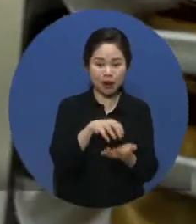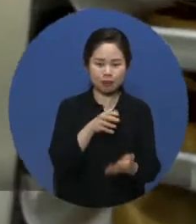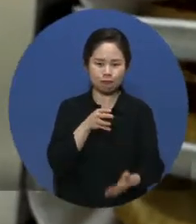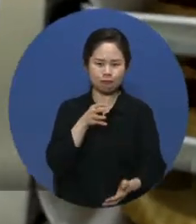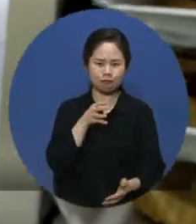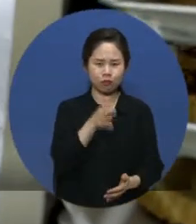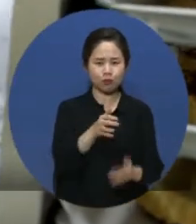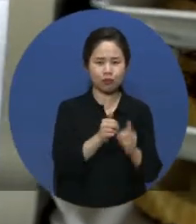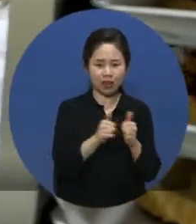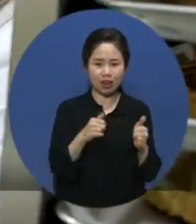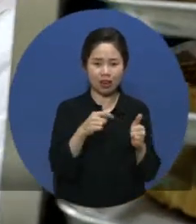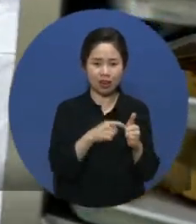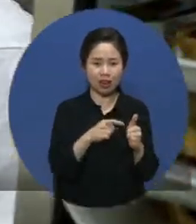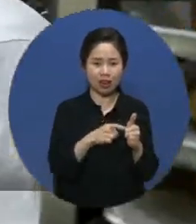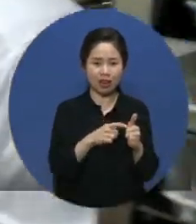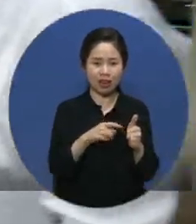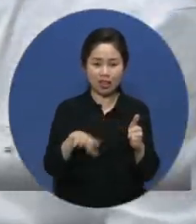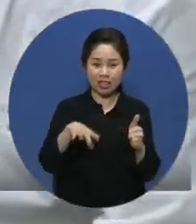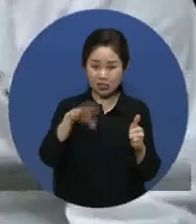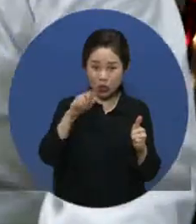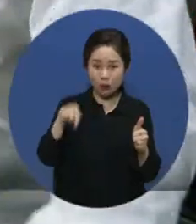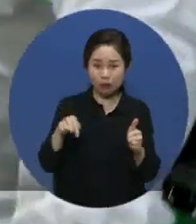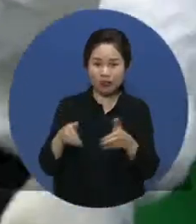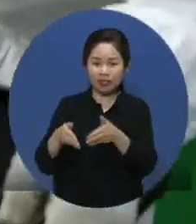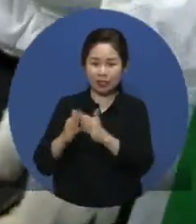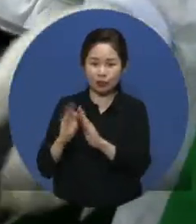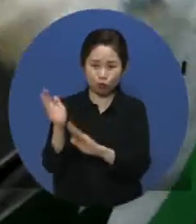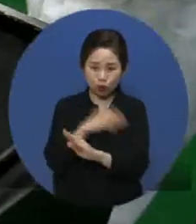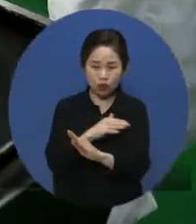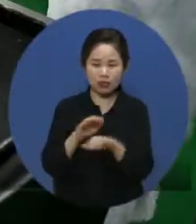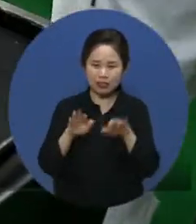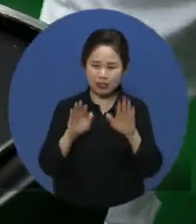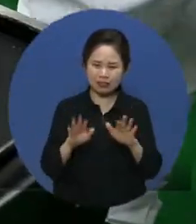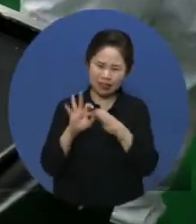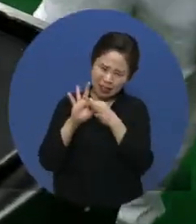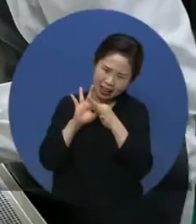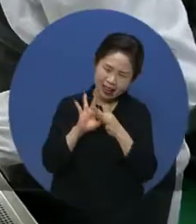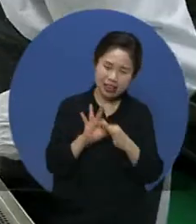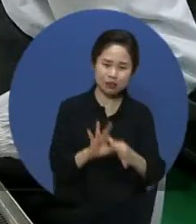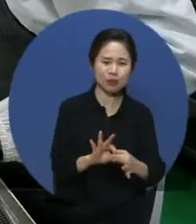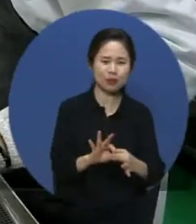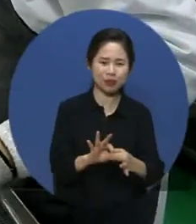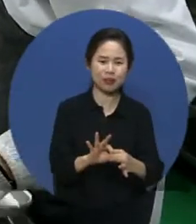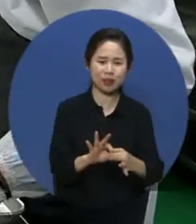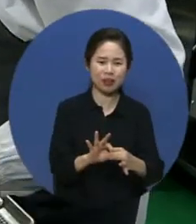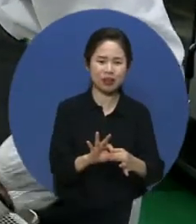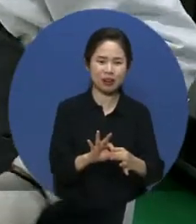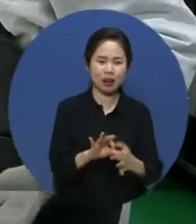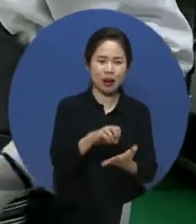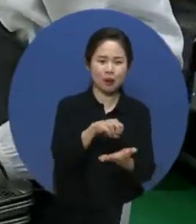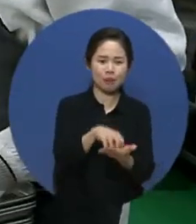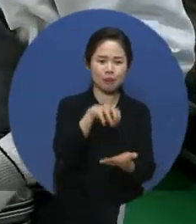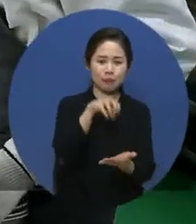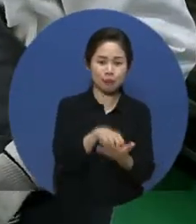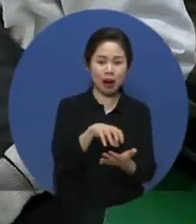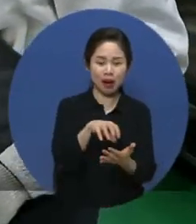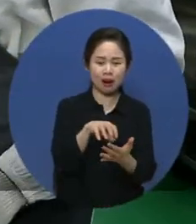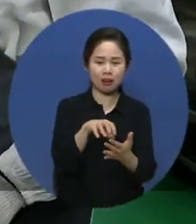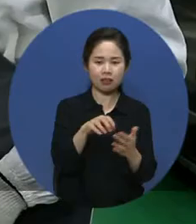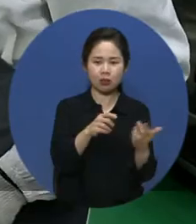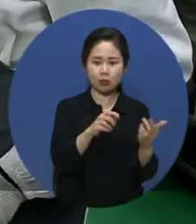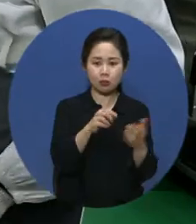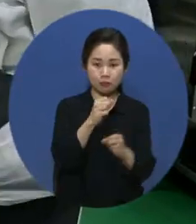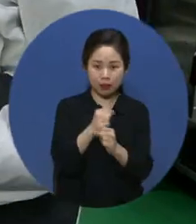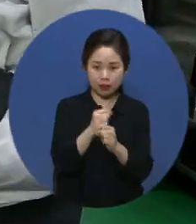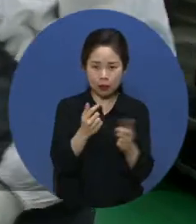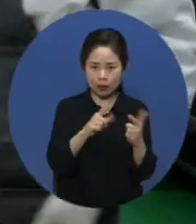처음 운영할 때부터 지금까지 계속 제과 제빵 관련된 총괄을 맡아주고